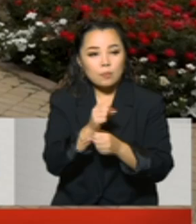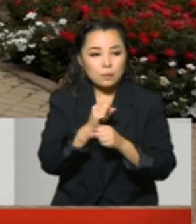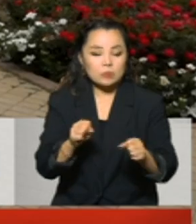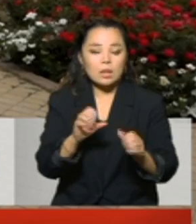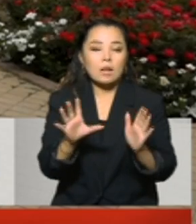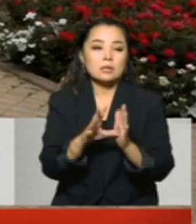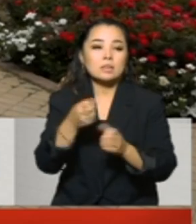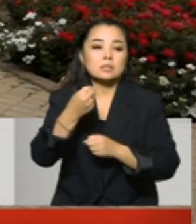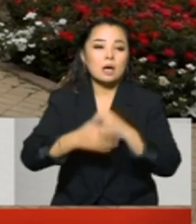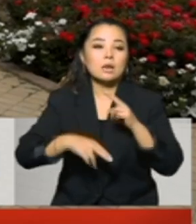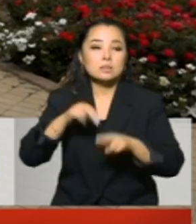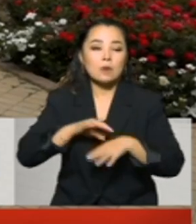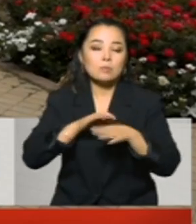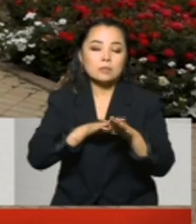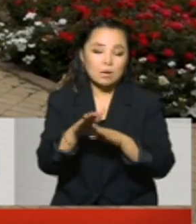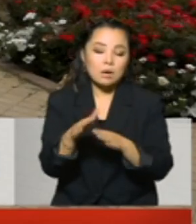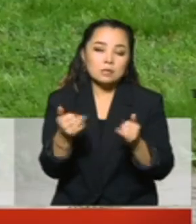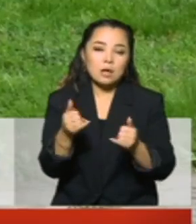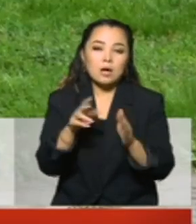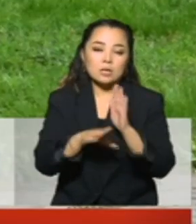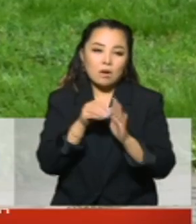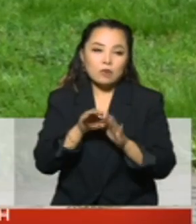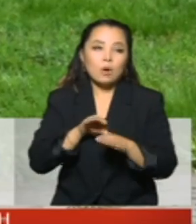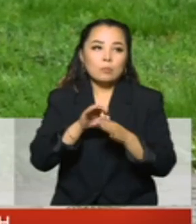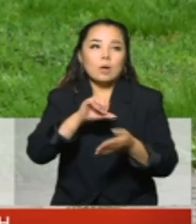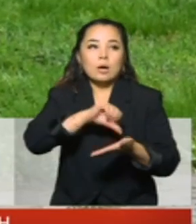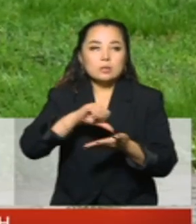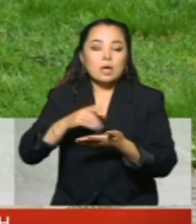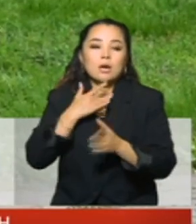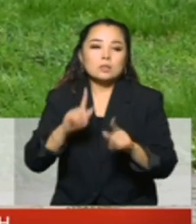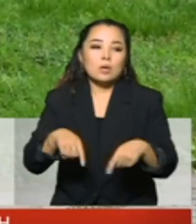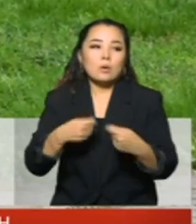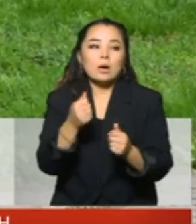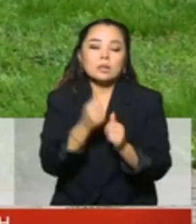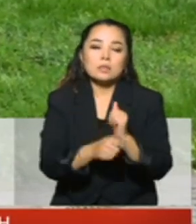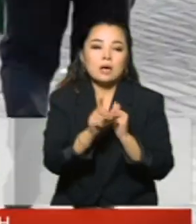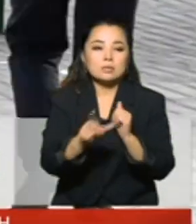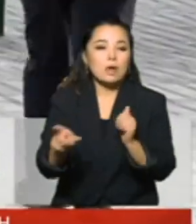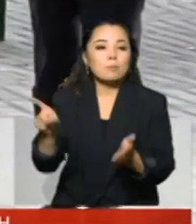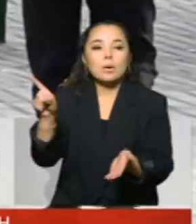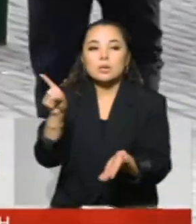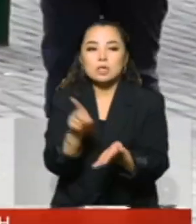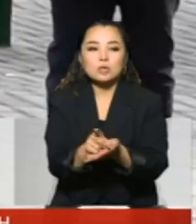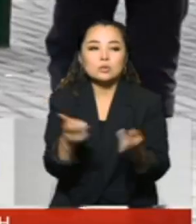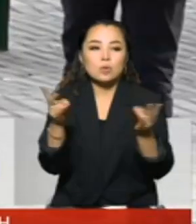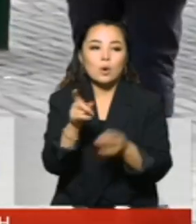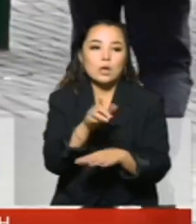мәселесіне қатысты жалпылтық референдумға қатысып, дауыс беруде әр азаматтың парызы дейді